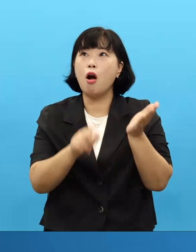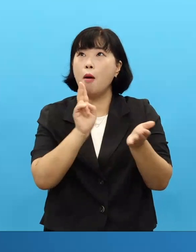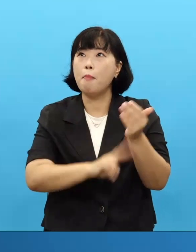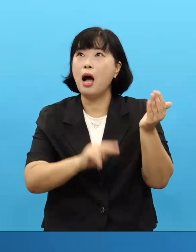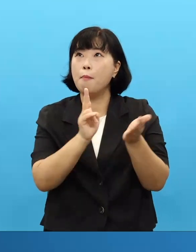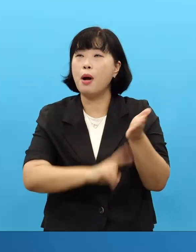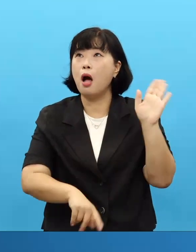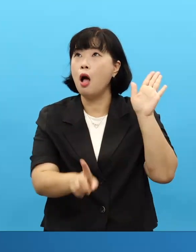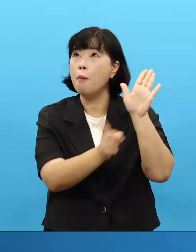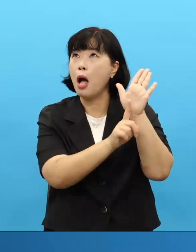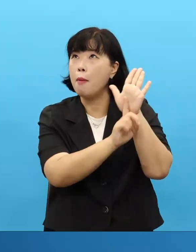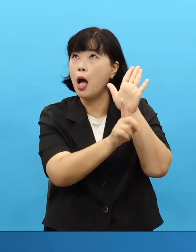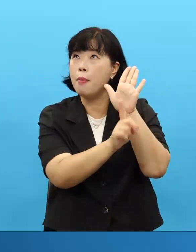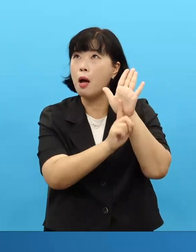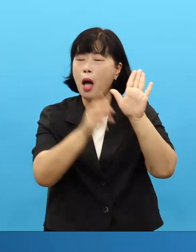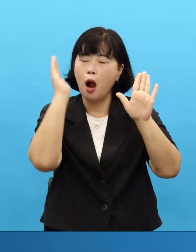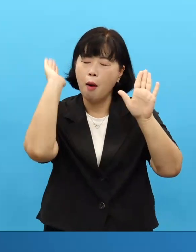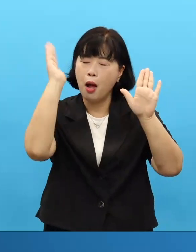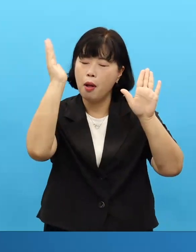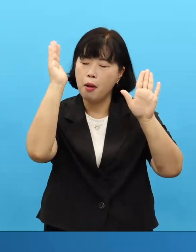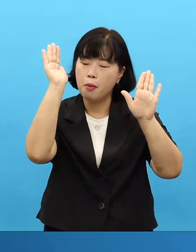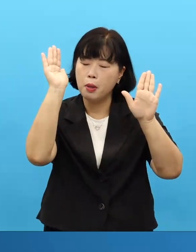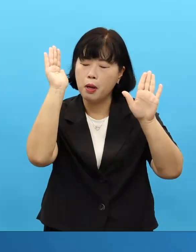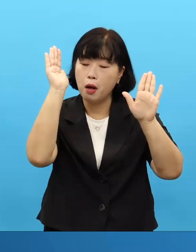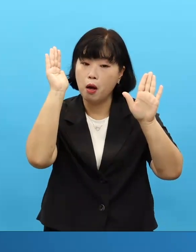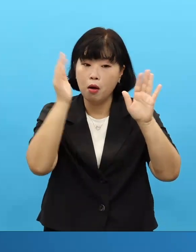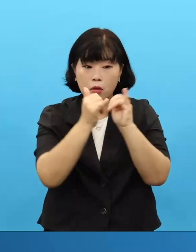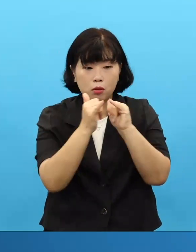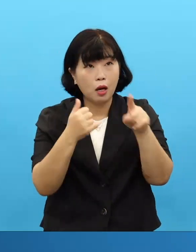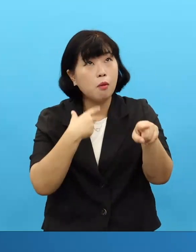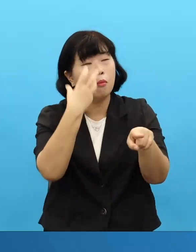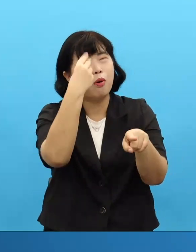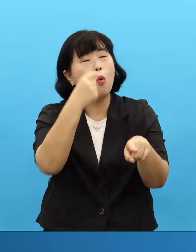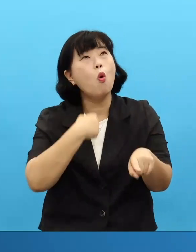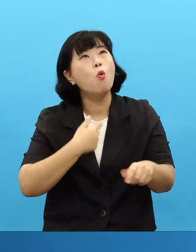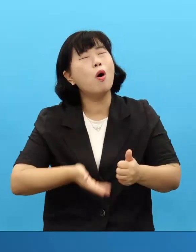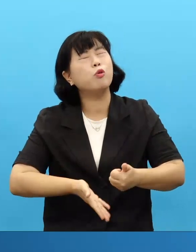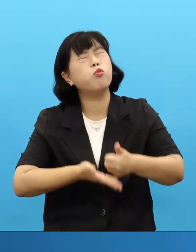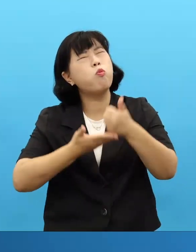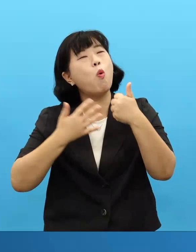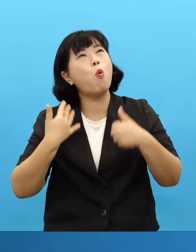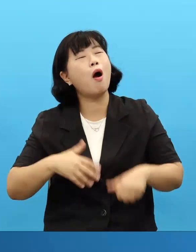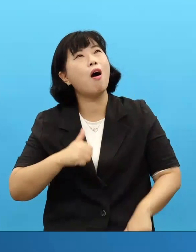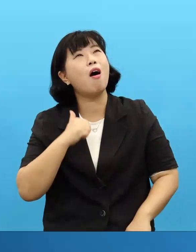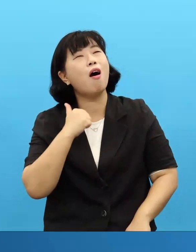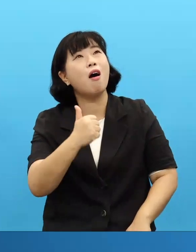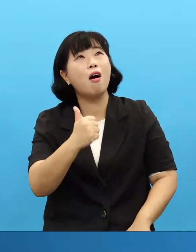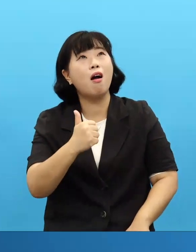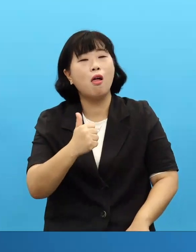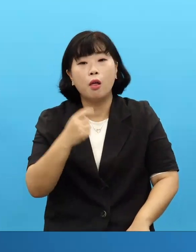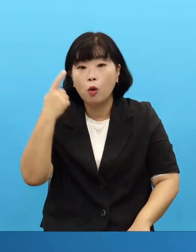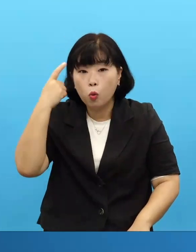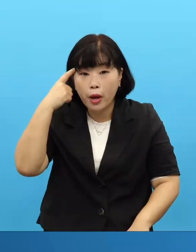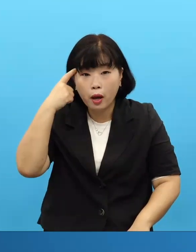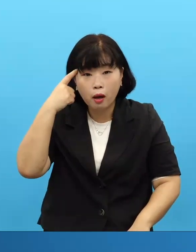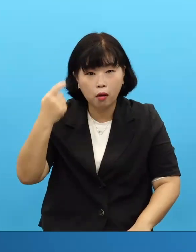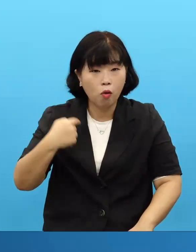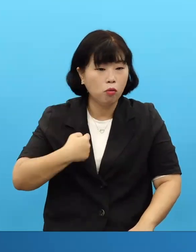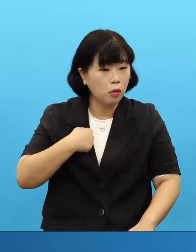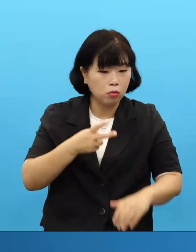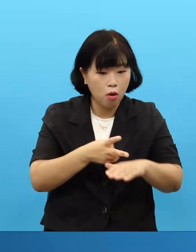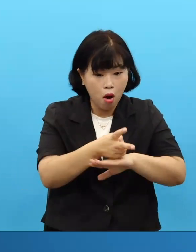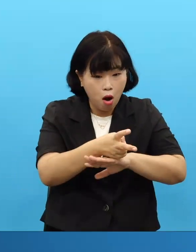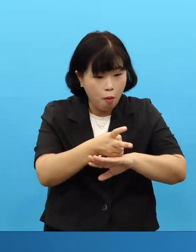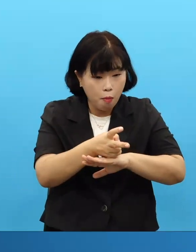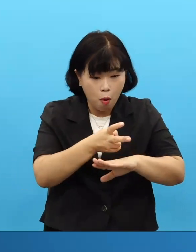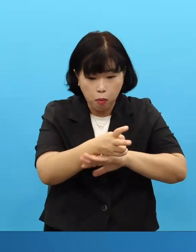존경심 나면. The salespeople who sell things on the bus, on public transportation, I have deep respect for them. 왜냐? 저는 절대 못해요. Why? Because that's something that I can never